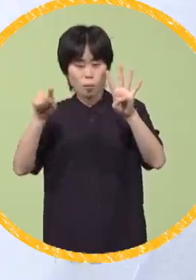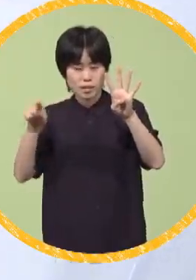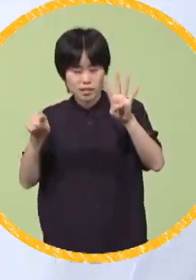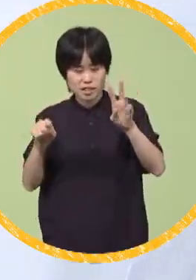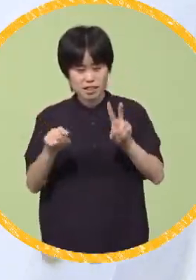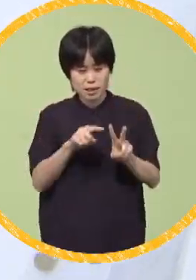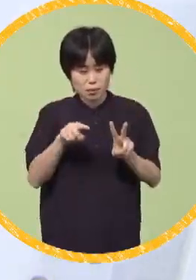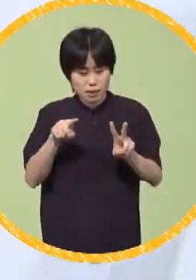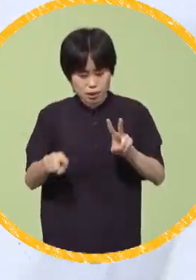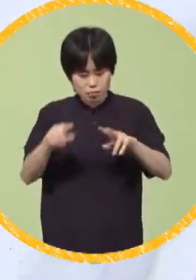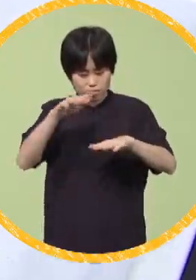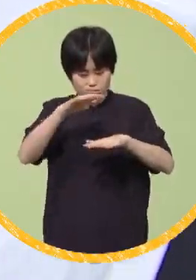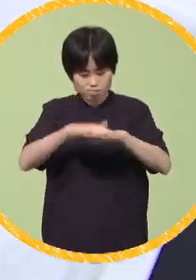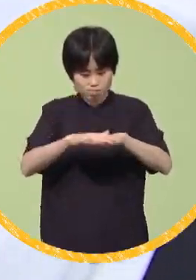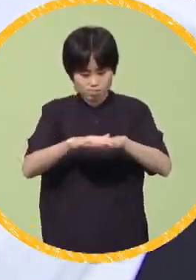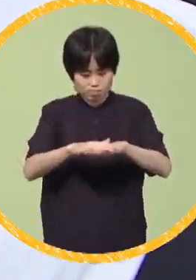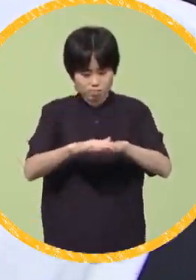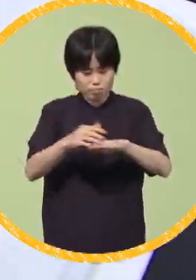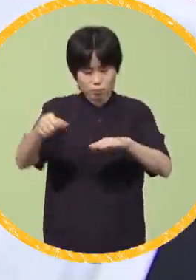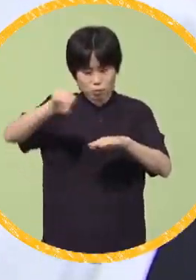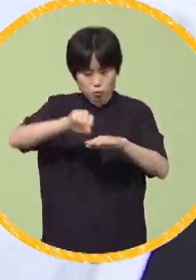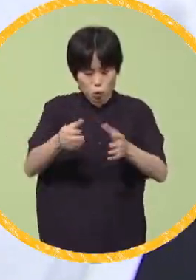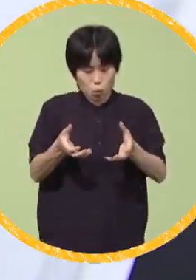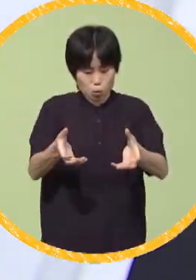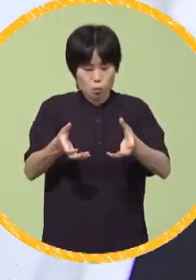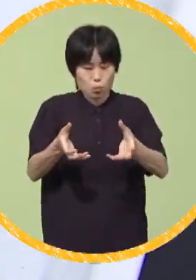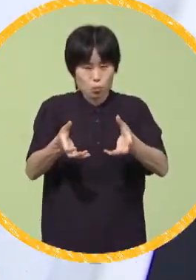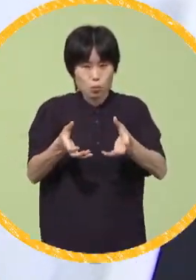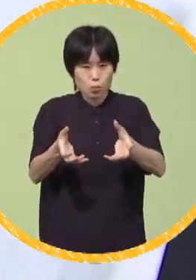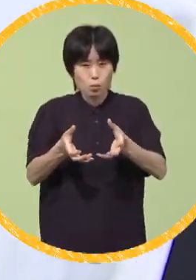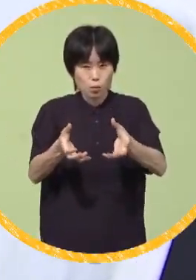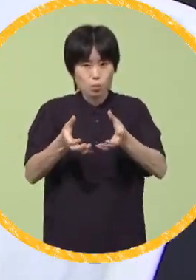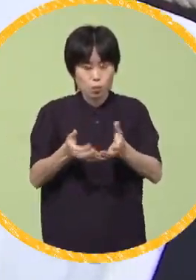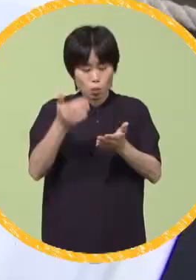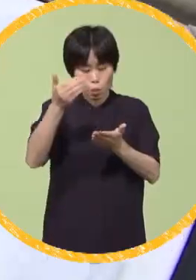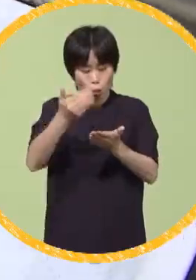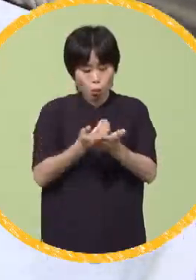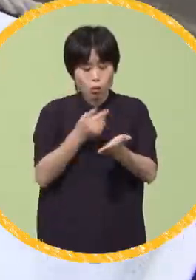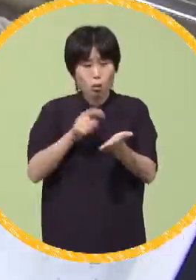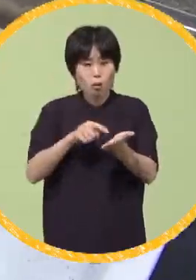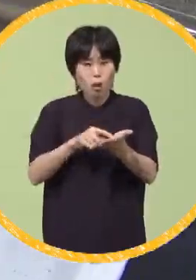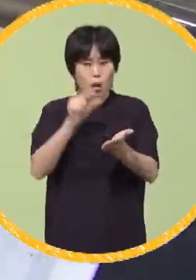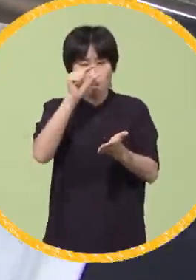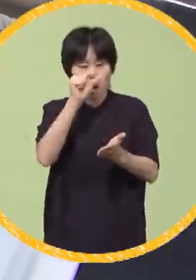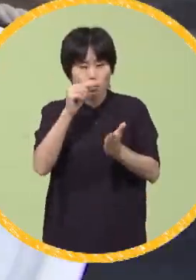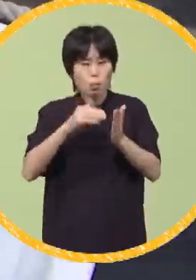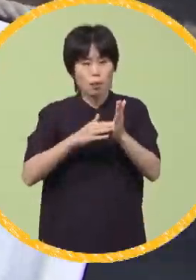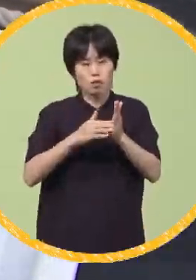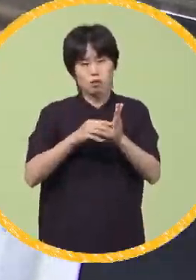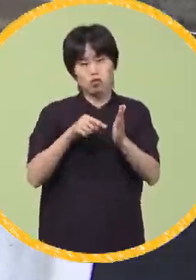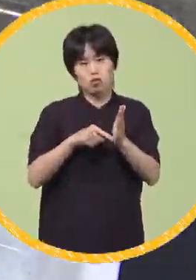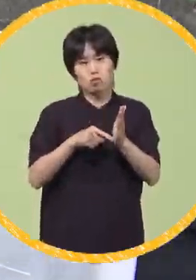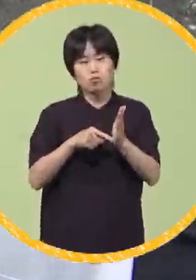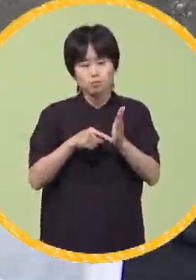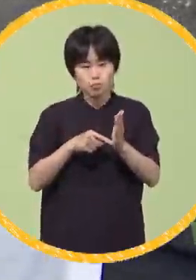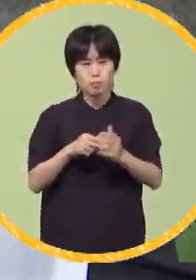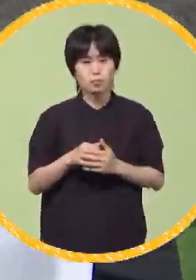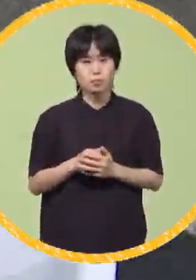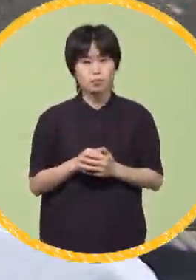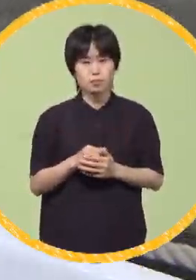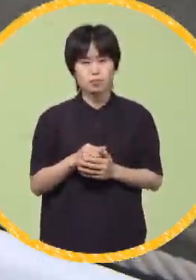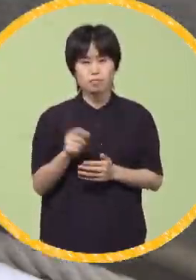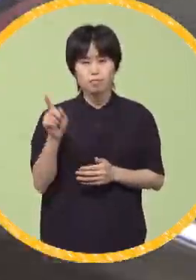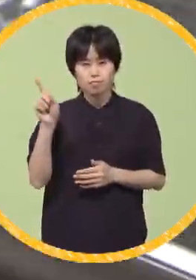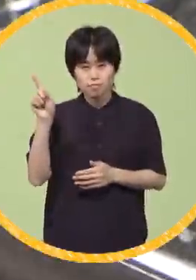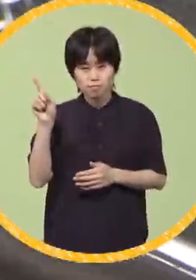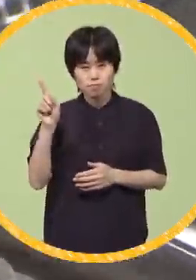2ミリメートル重ねたこうふるいでこう砂を落として、そこに残るのがこれマイクロプラスチックなんですよ、 うん、 今これ見えますよ